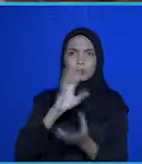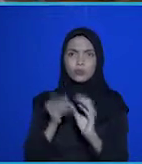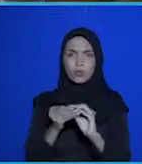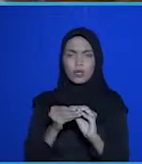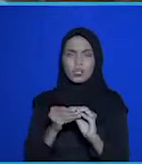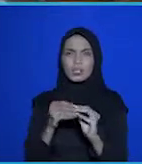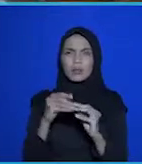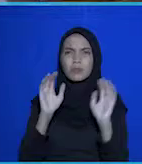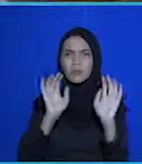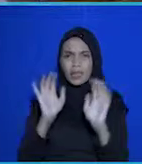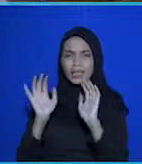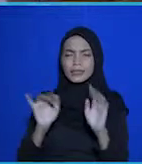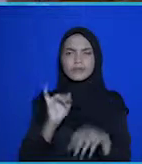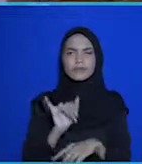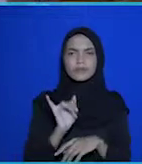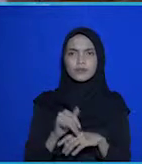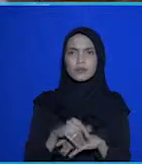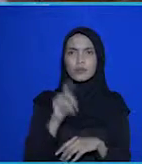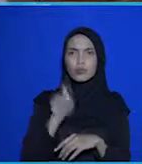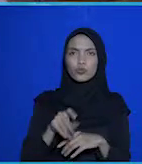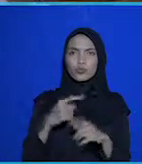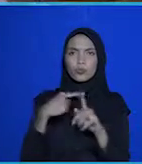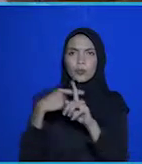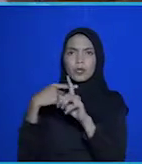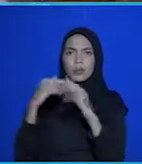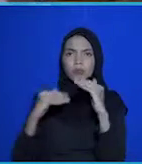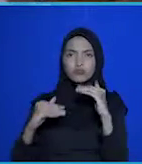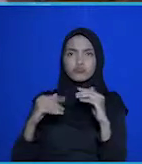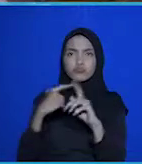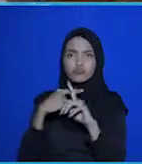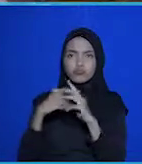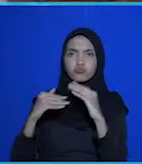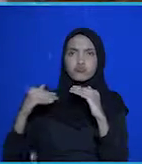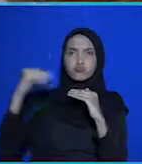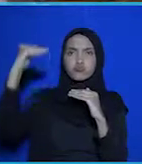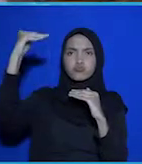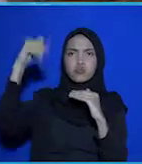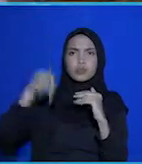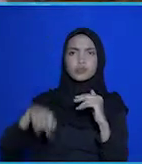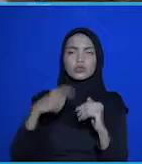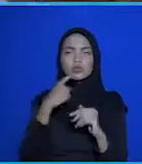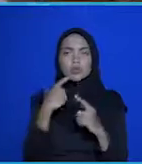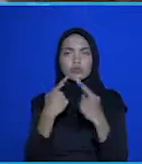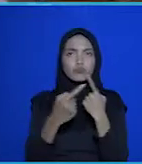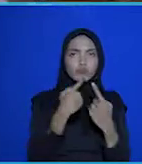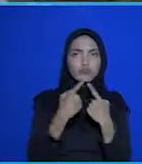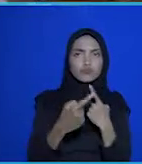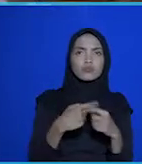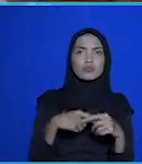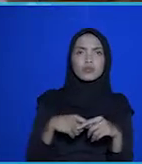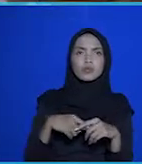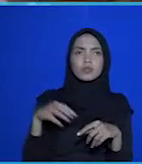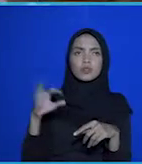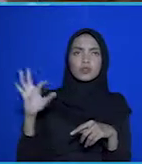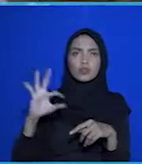jumlahnya sangat banyak, memang kami perlu peningkatan. Artinya kami sedang mengusahakan sanitation,